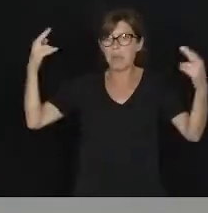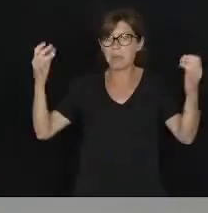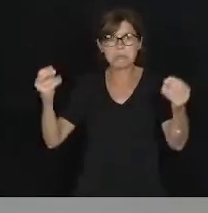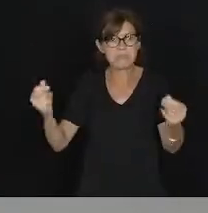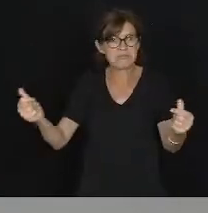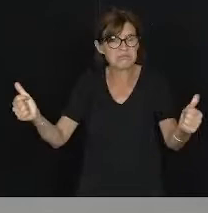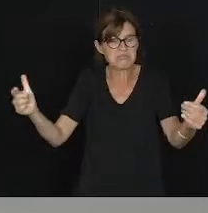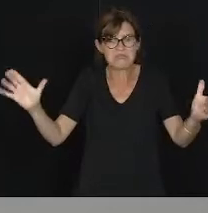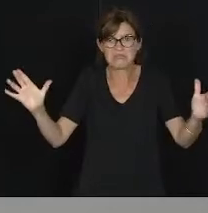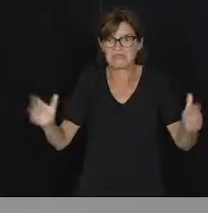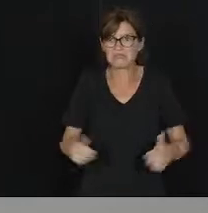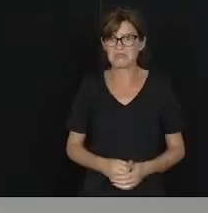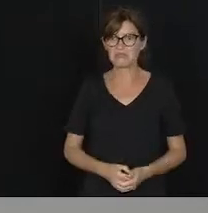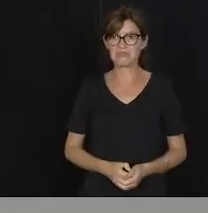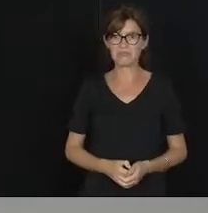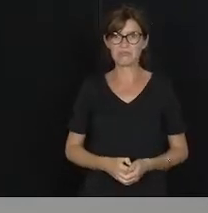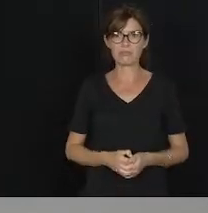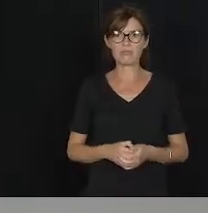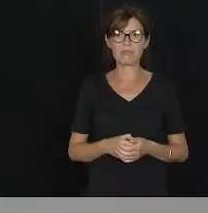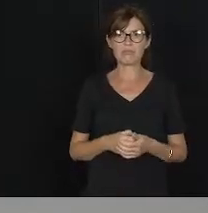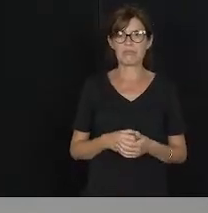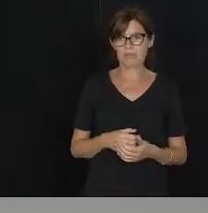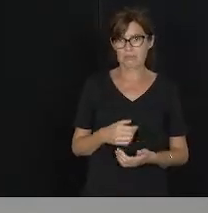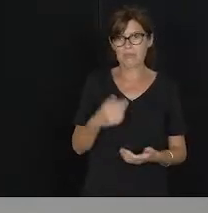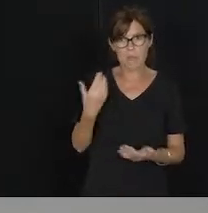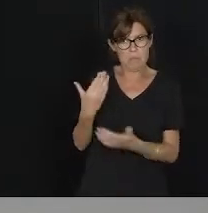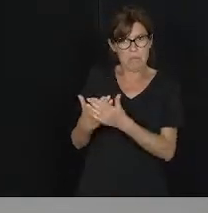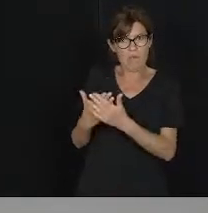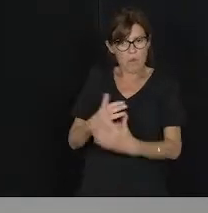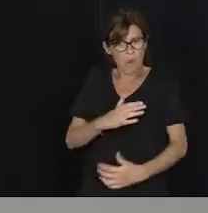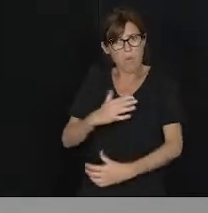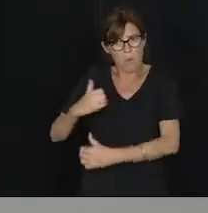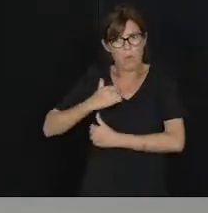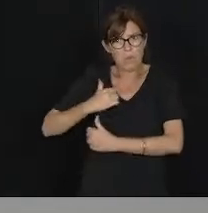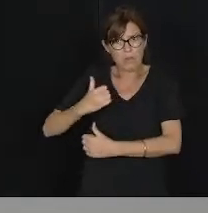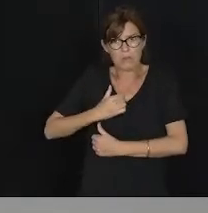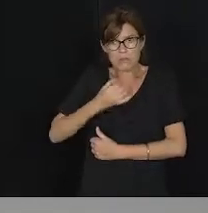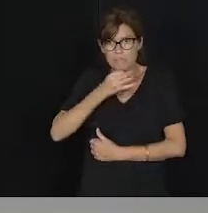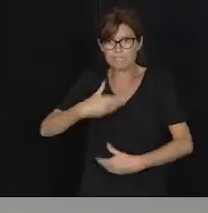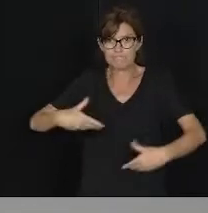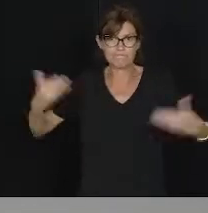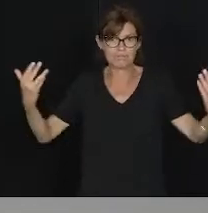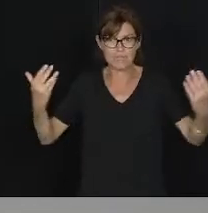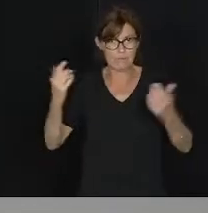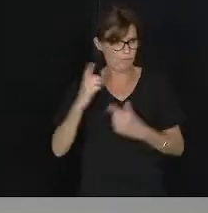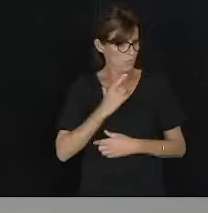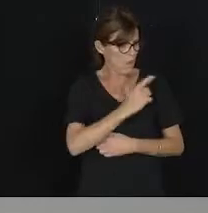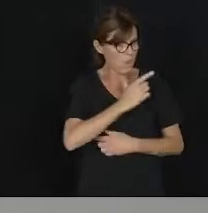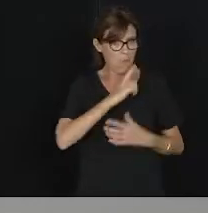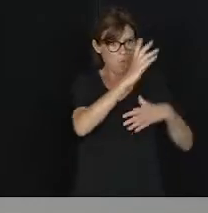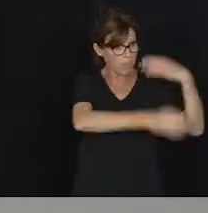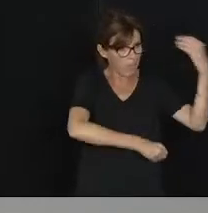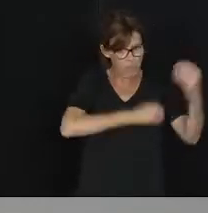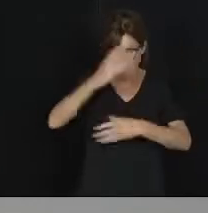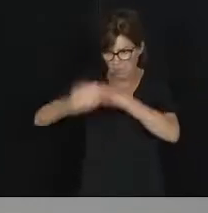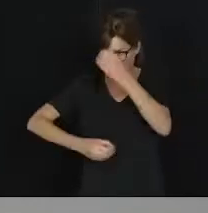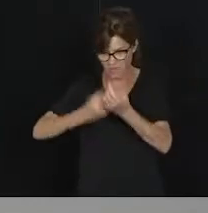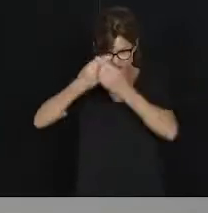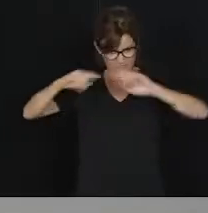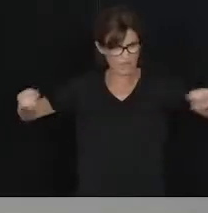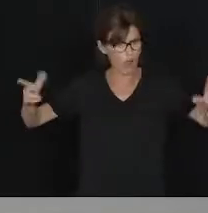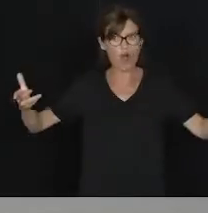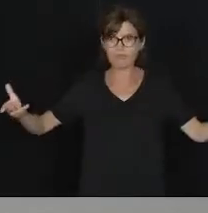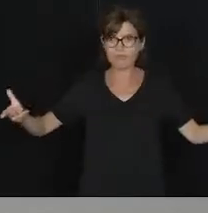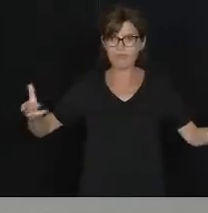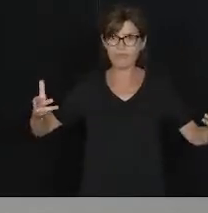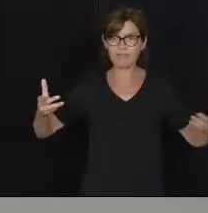ce bouleversement de leur rapport au temps, on voit que les combattants démontrent en fait l'irrémédiable différence des expériences entre front et